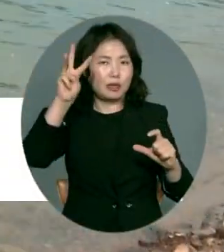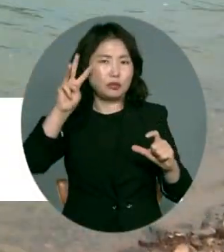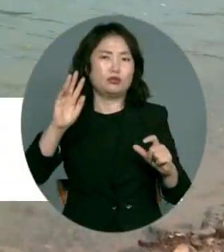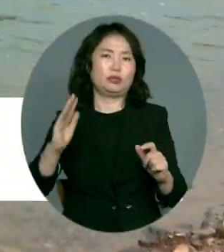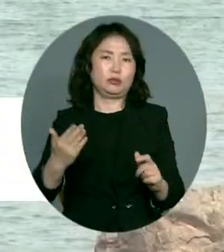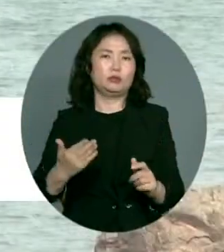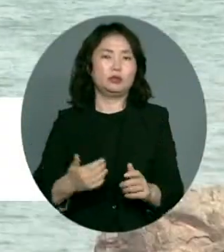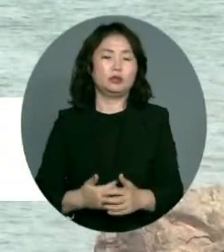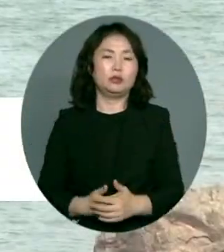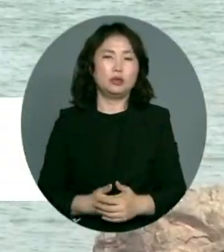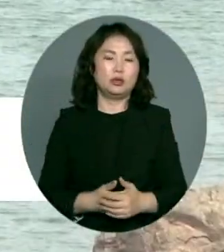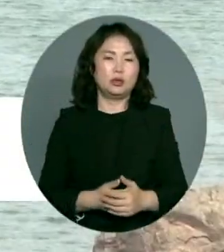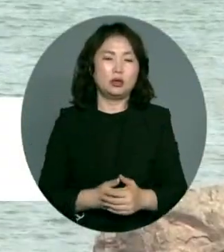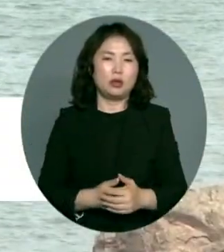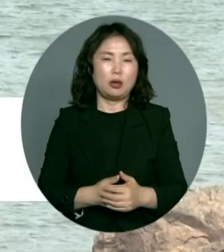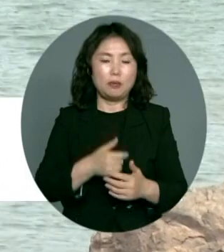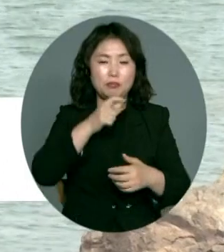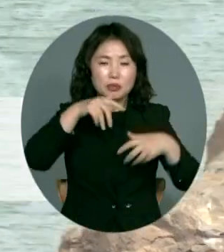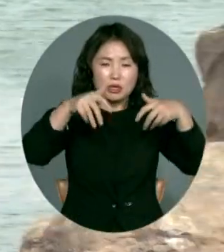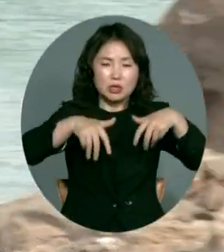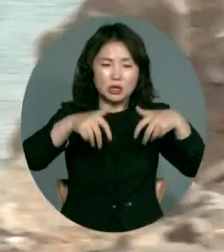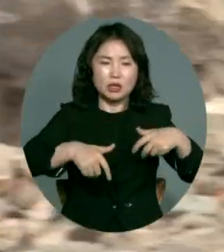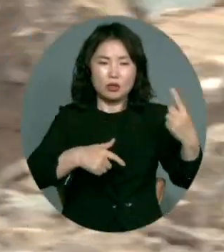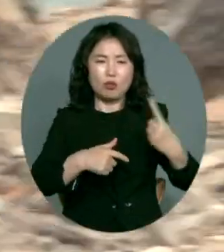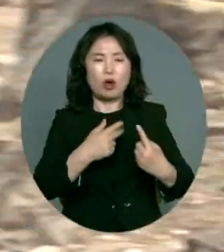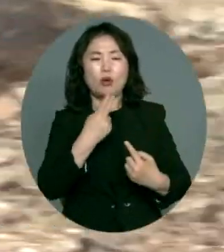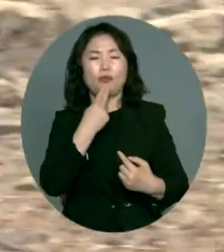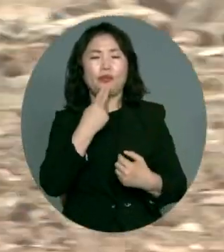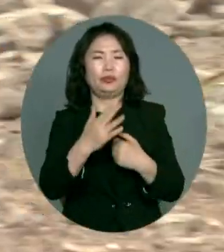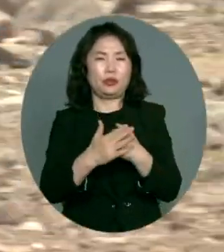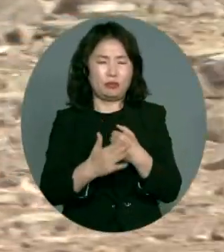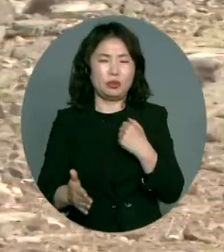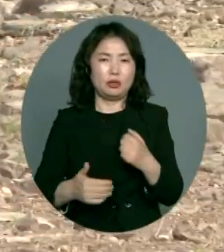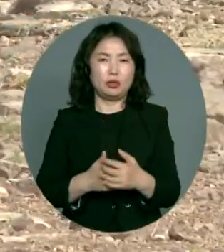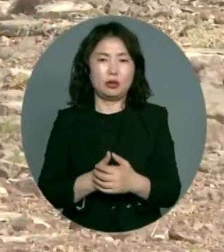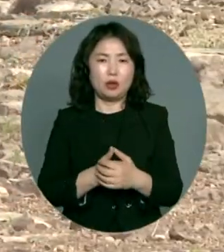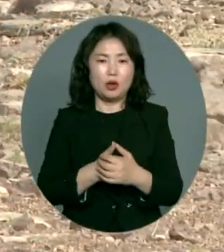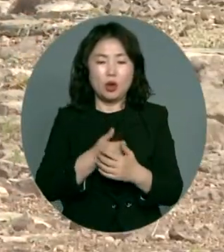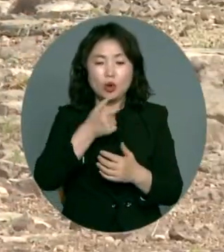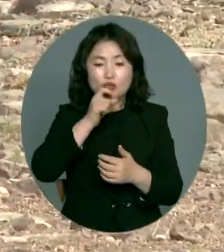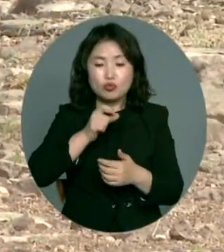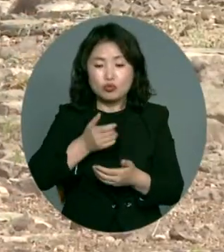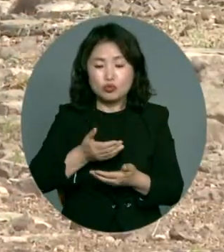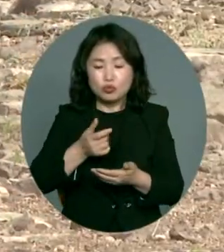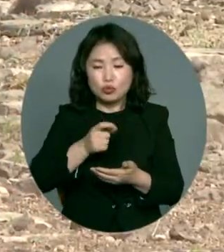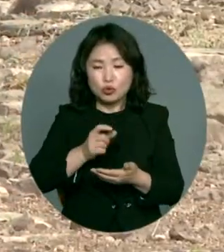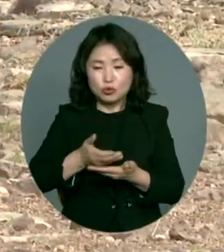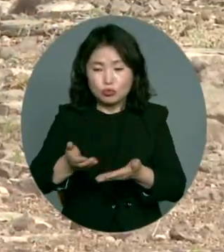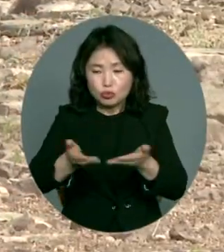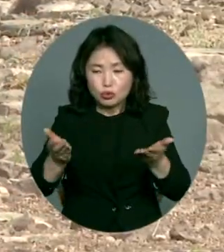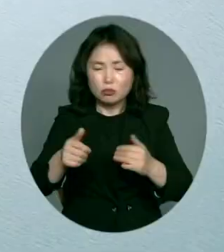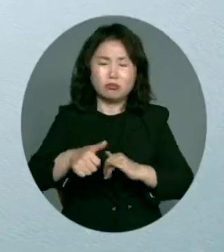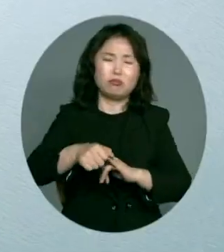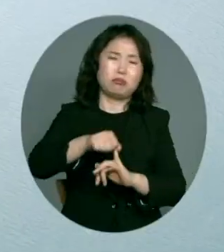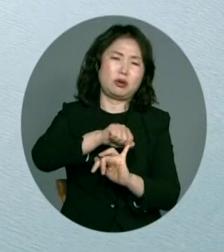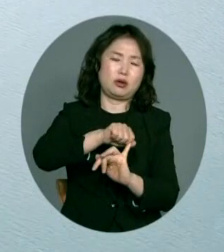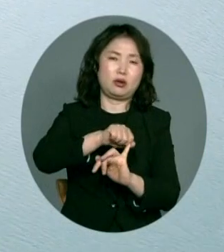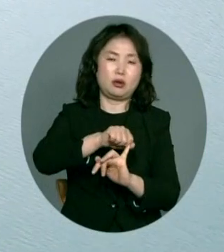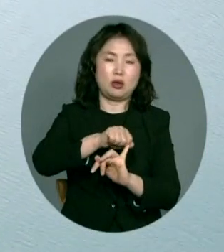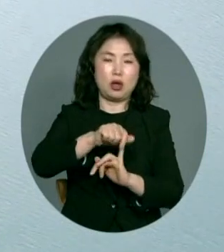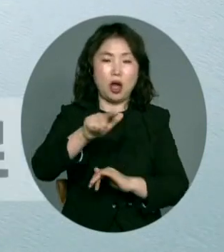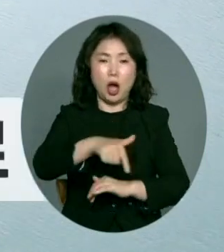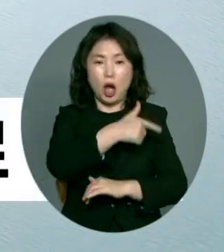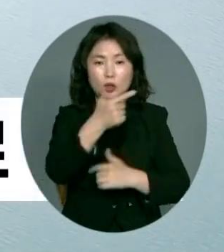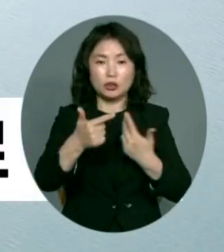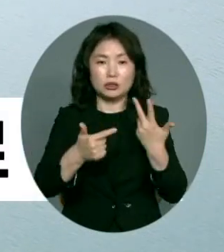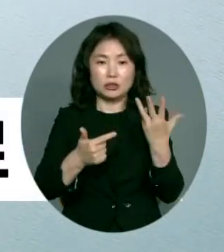43일째. 당분간 비 소식이 계속 없을 것으로 예상돼 수돗물 공급에도 비상이 걸렸습니다. 하루